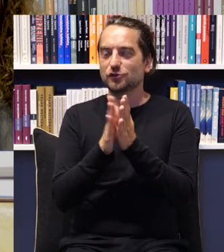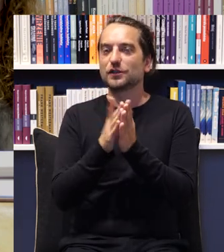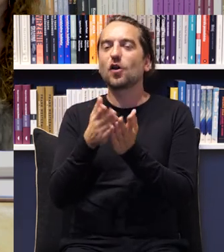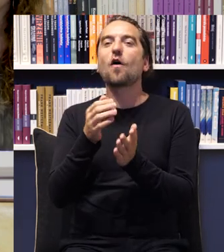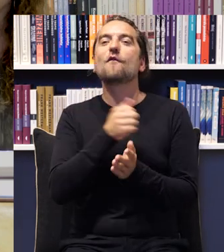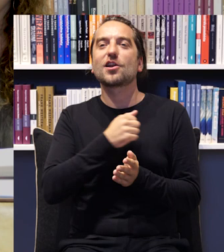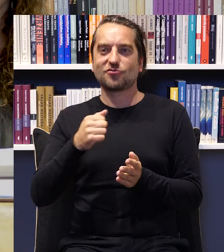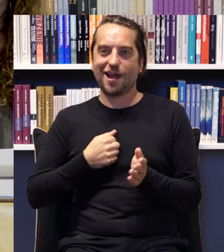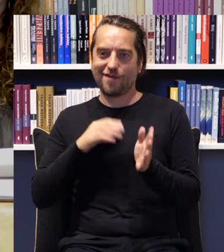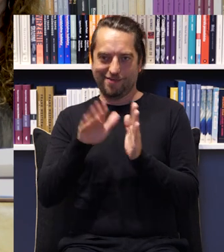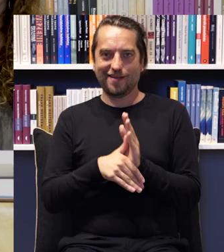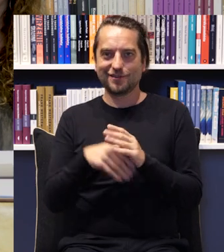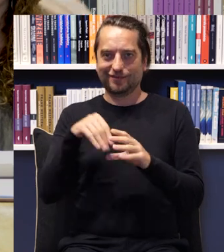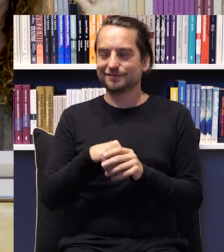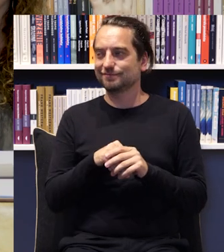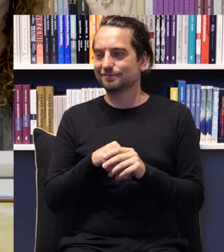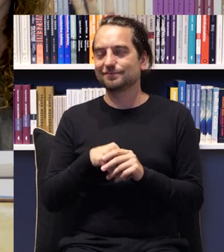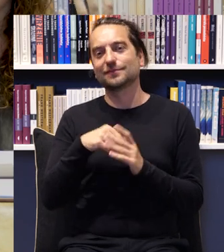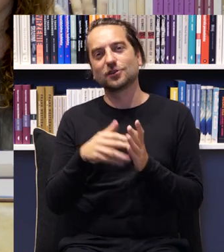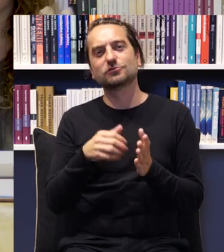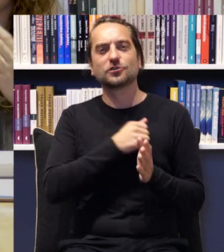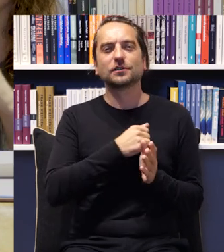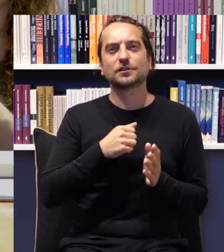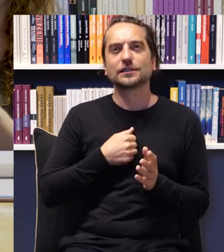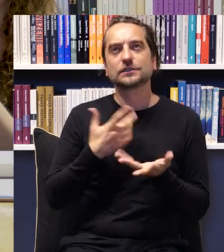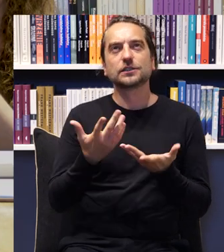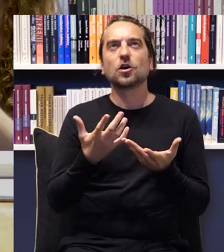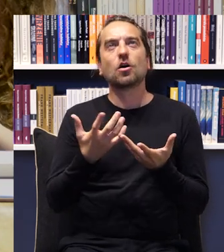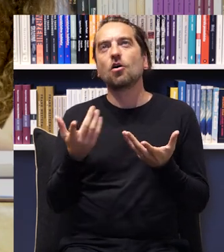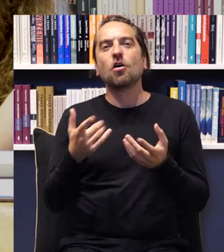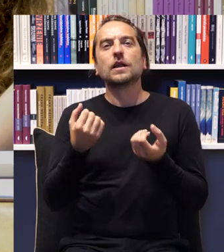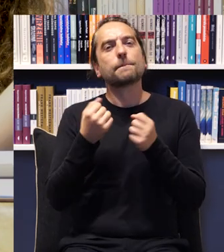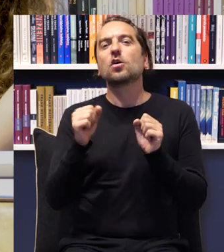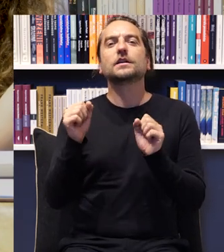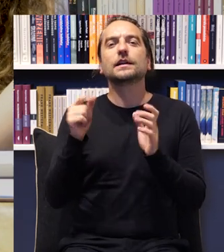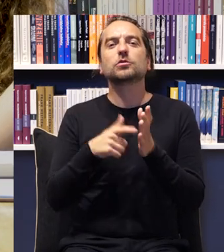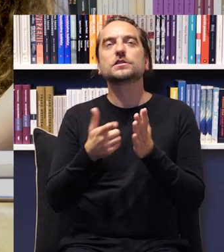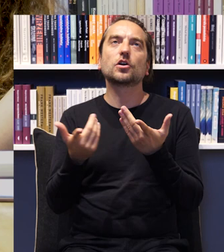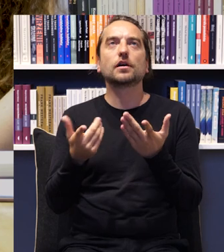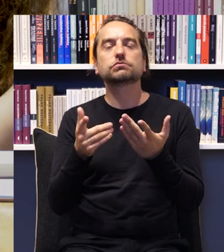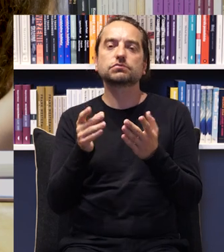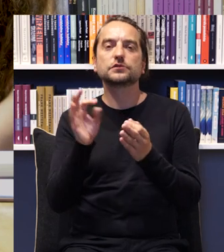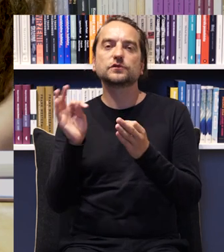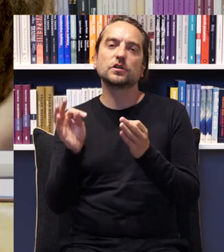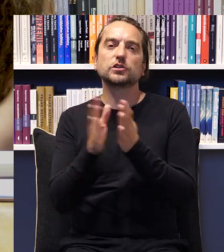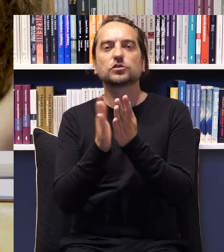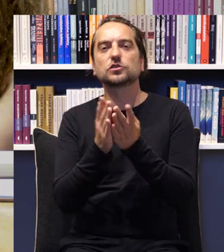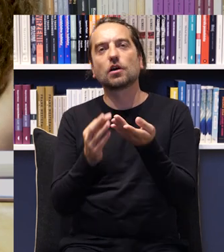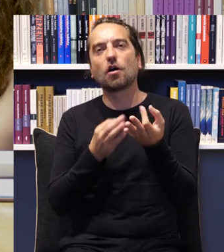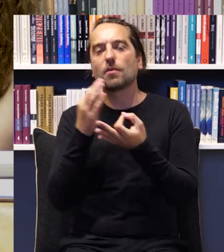Warszawa, która też pojawia się jako bohaterka w tym sensie, że dla mnie to jest trochę powieść drogi, ta twoja